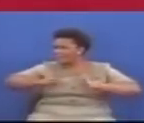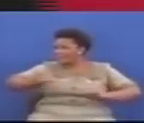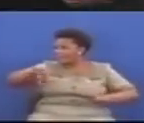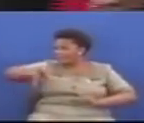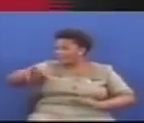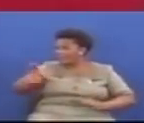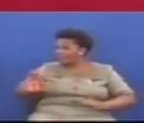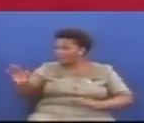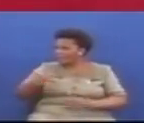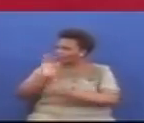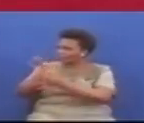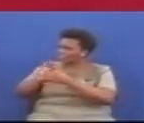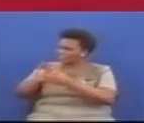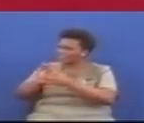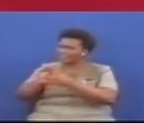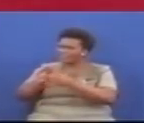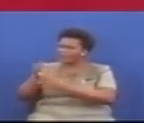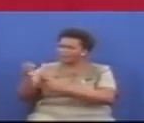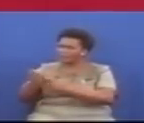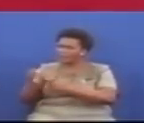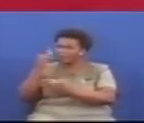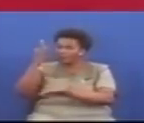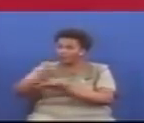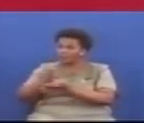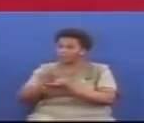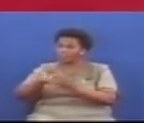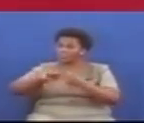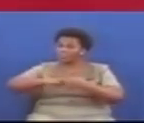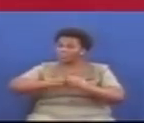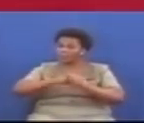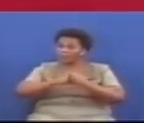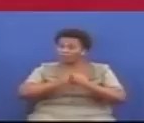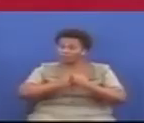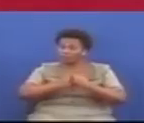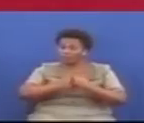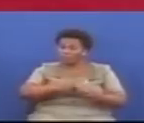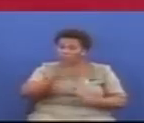karibu sana kuhakikisha kwamba changamoto ambazo zinawakabili wananchi wake